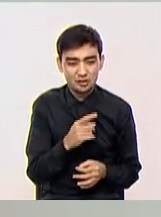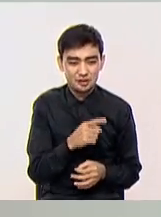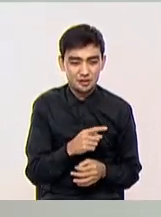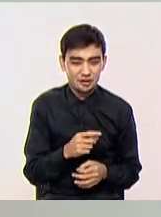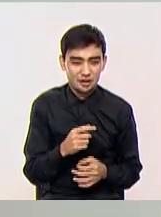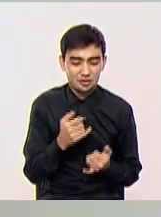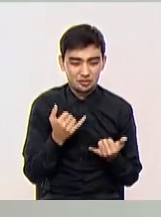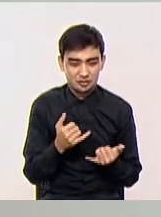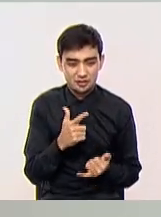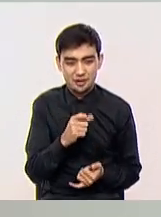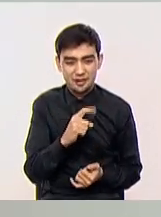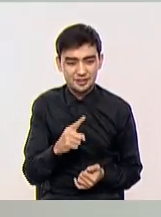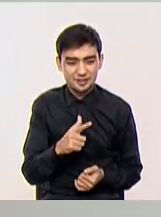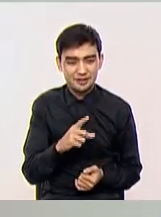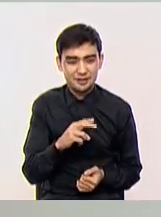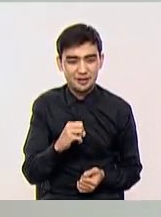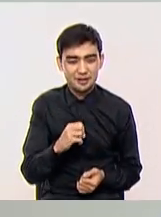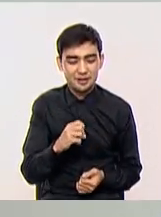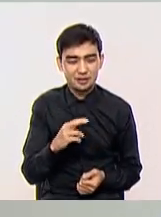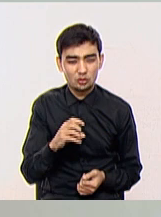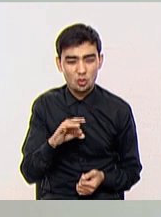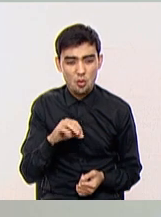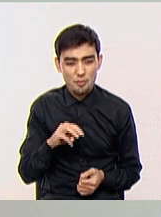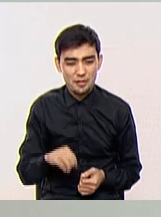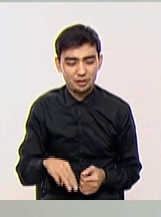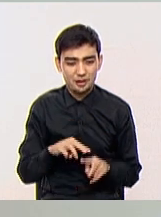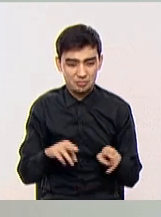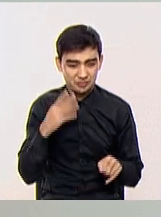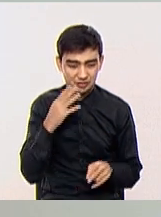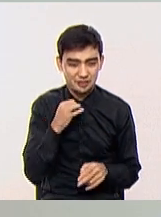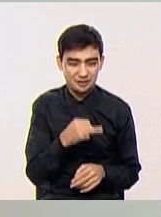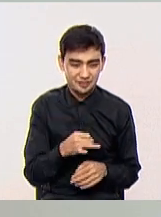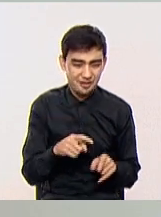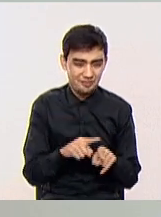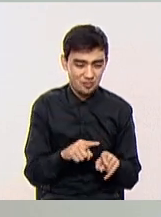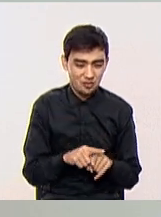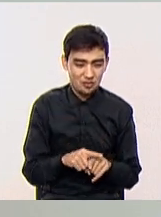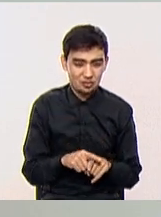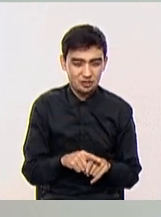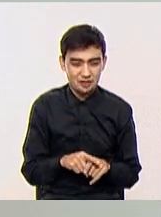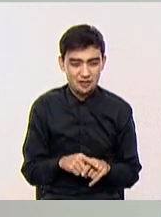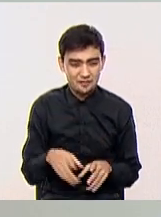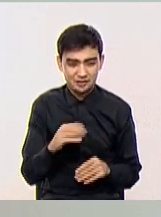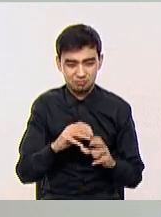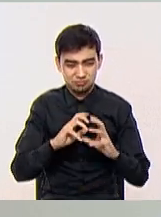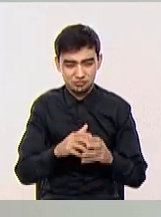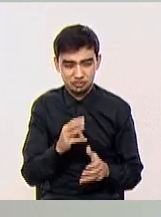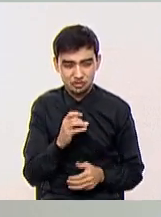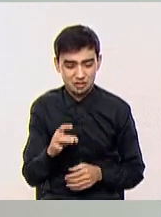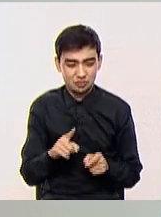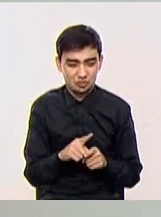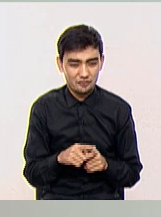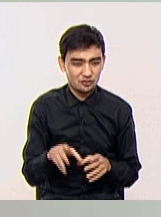прогнозы Казгидромета. Поэтому, ну, так же, как и весь земной шар,